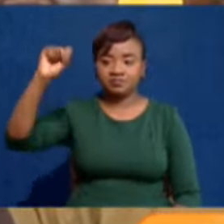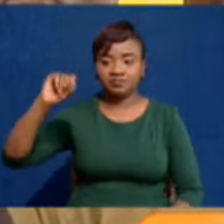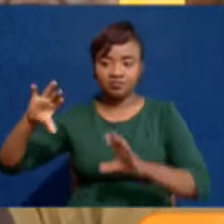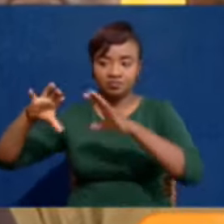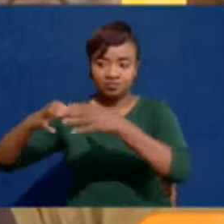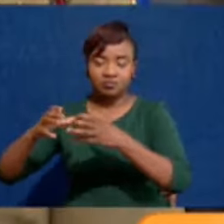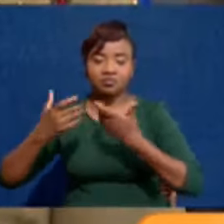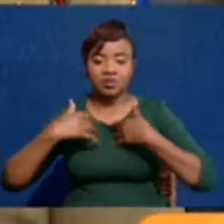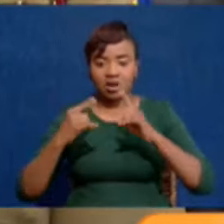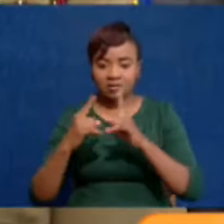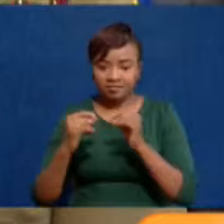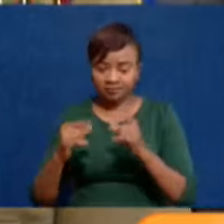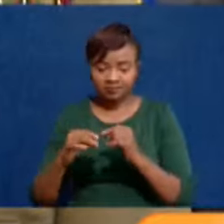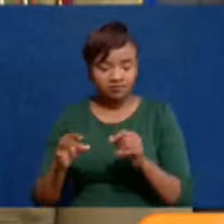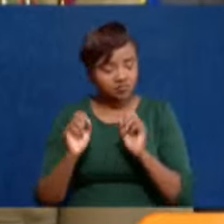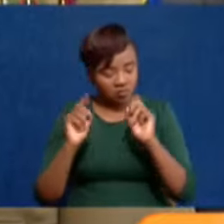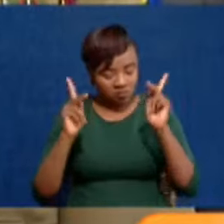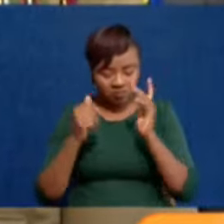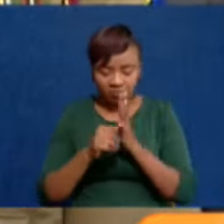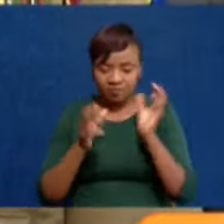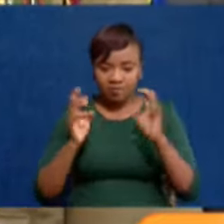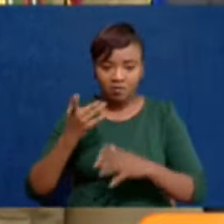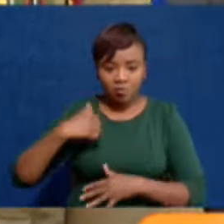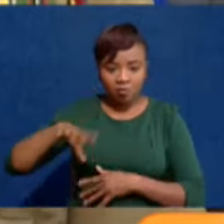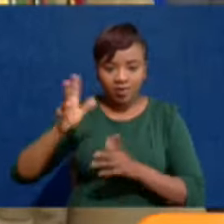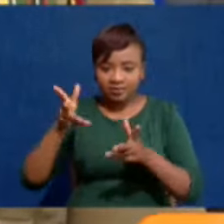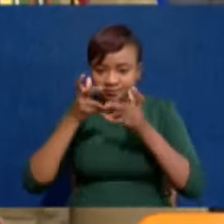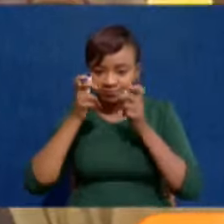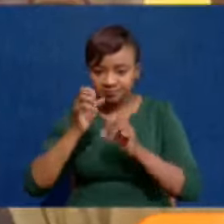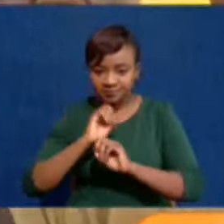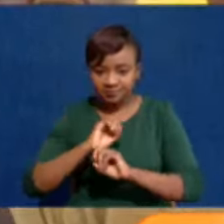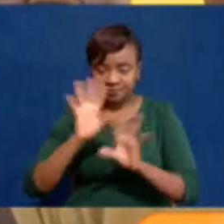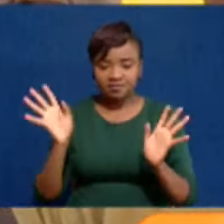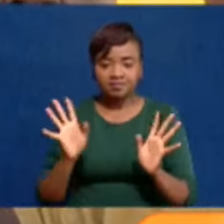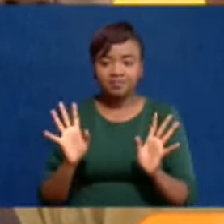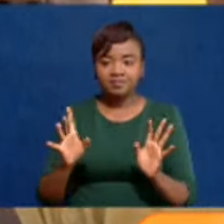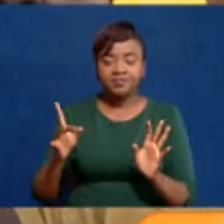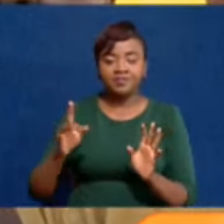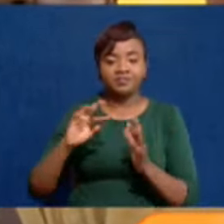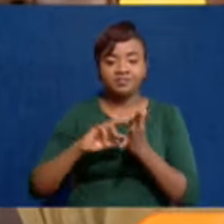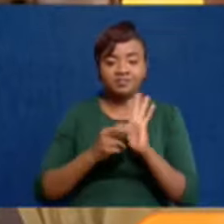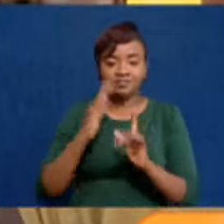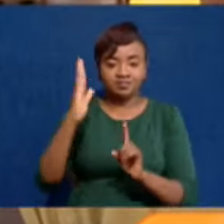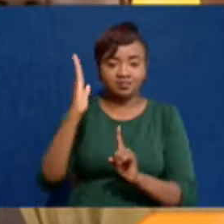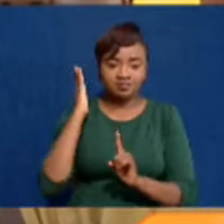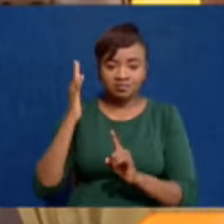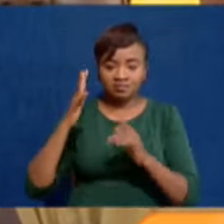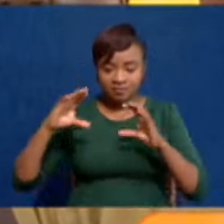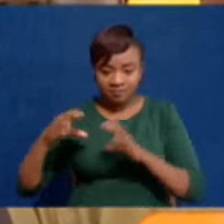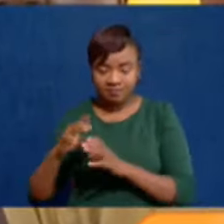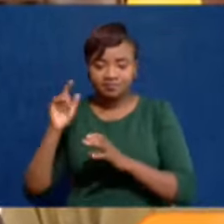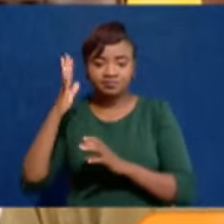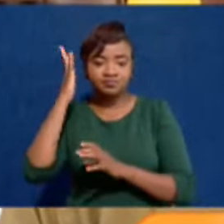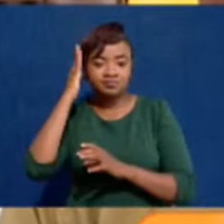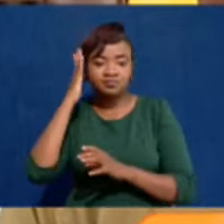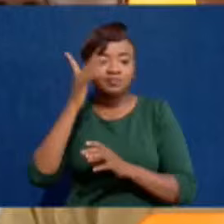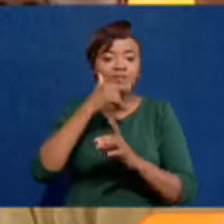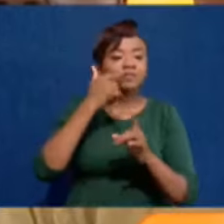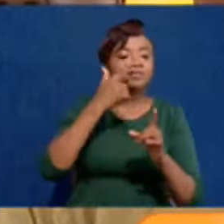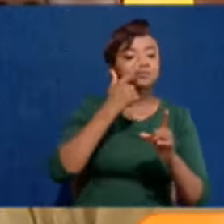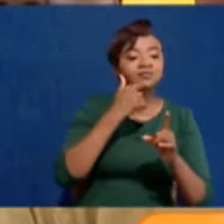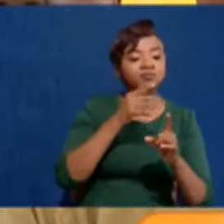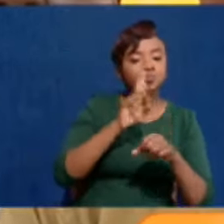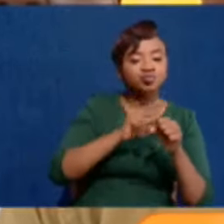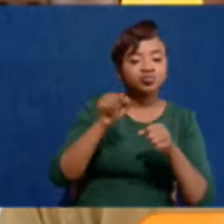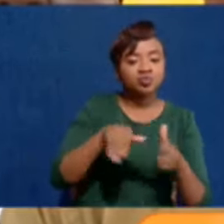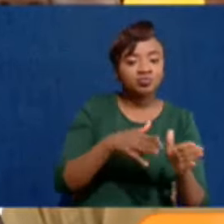and has been heard. Security agencies to ensure to differentiate the real agencies and those who take the